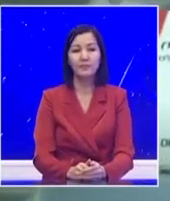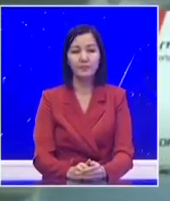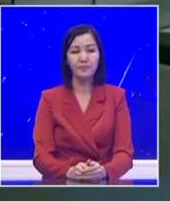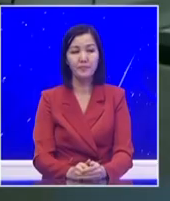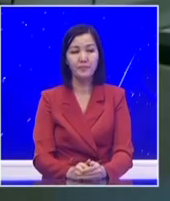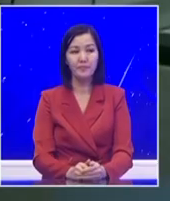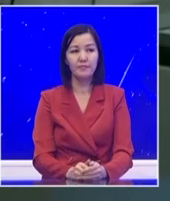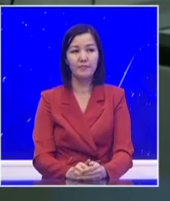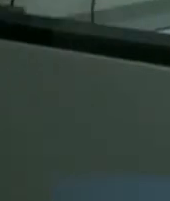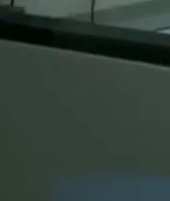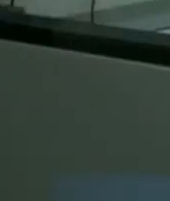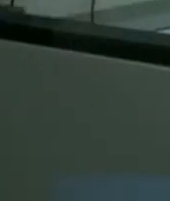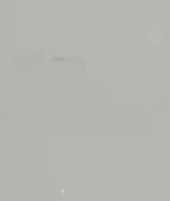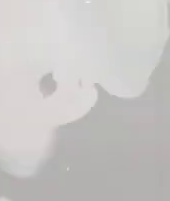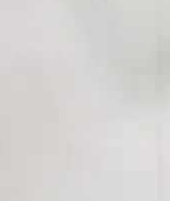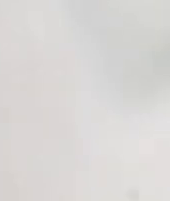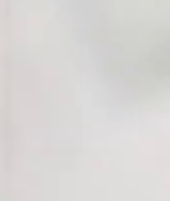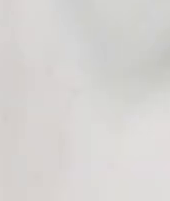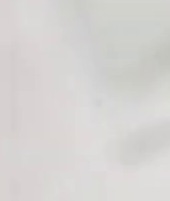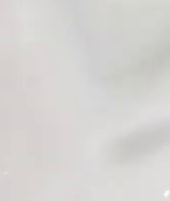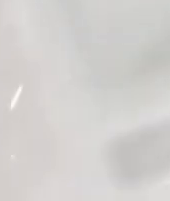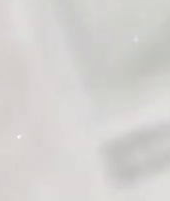Құдайберген, Жетісу телеарнасы.